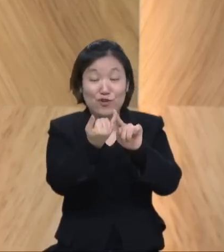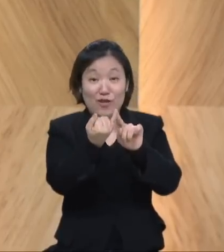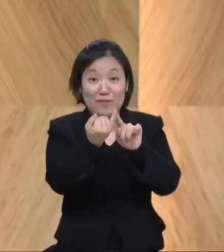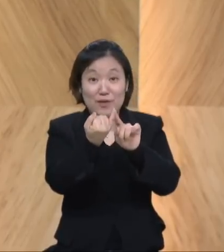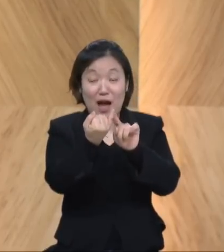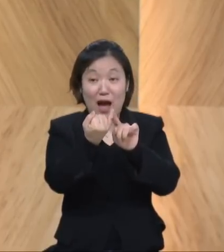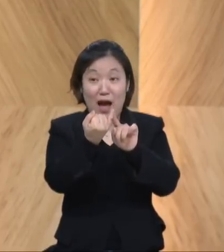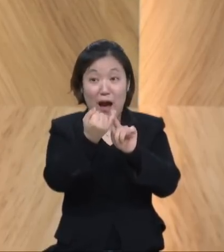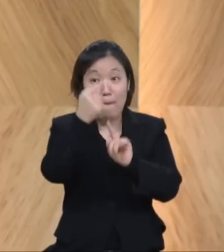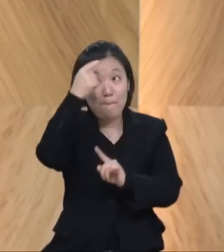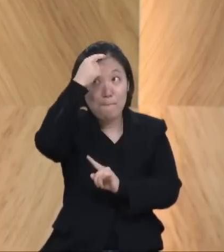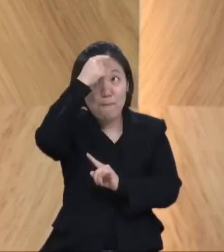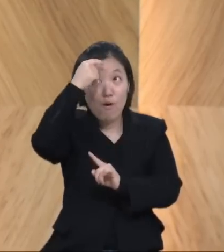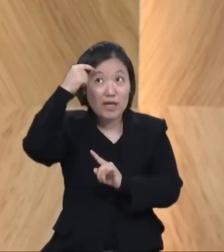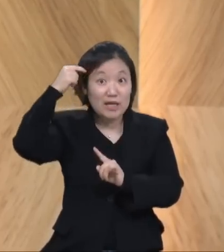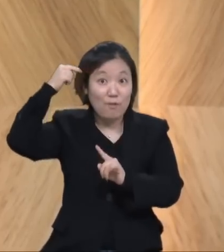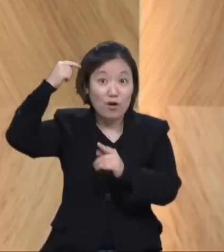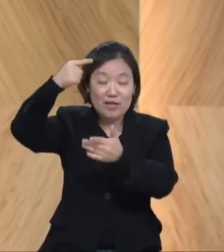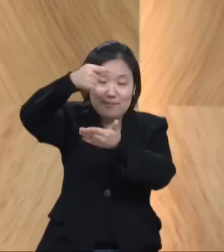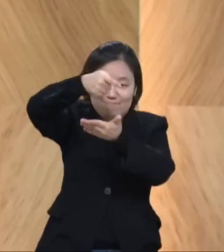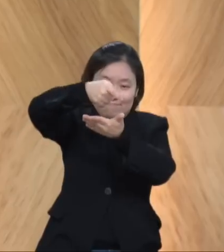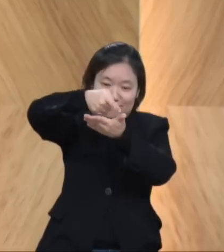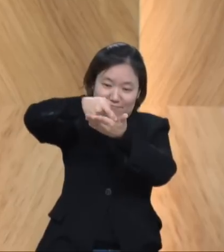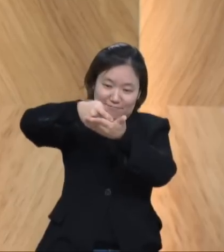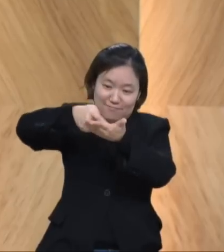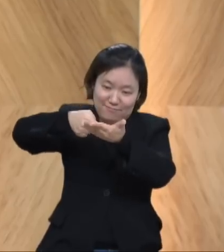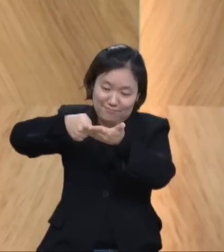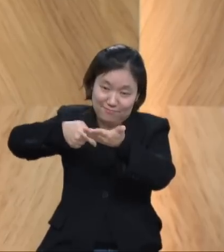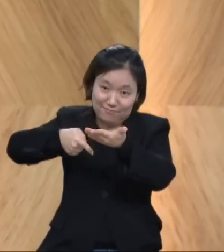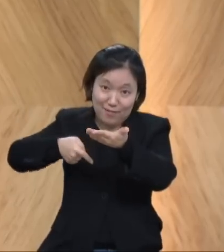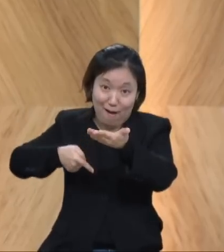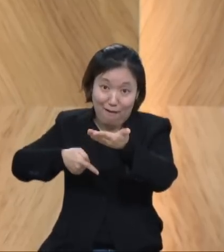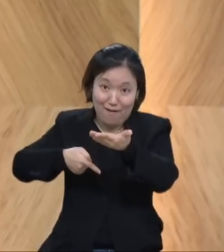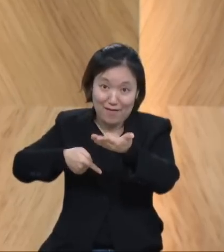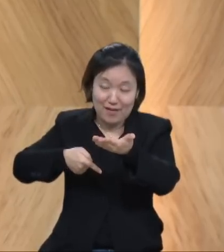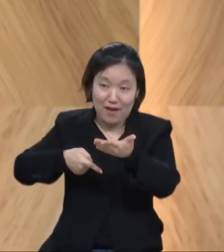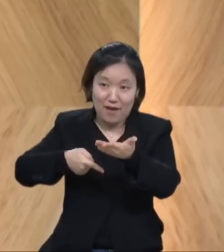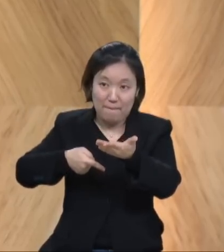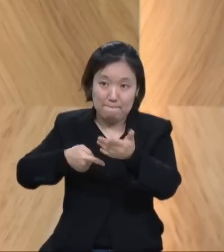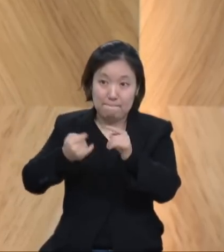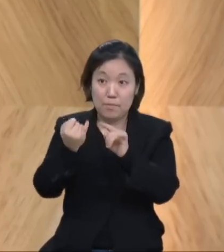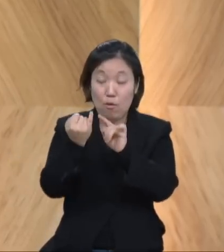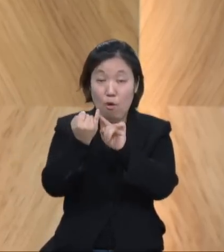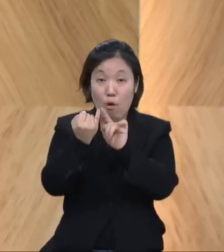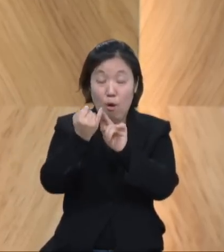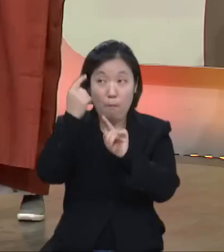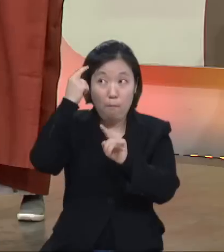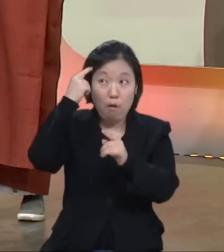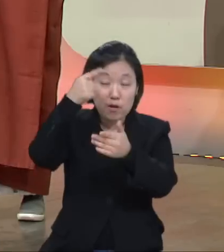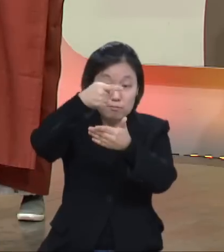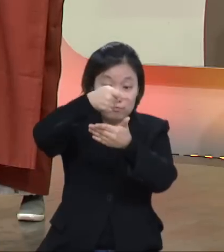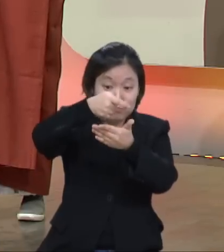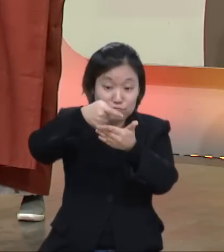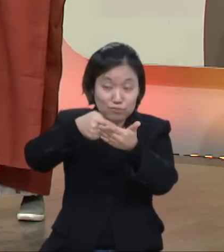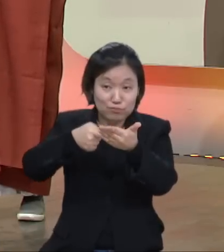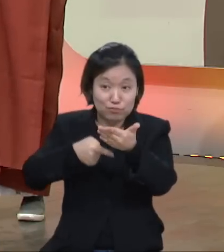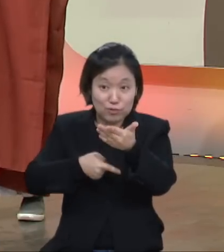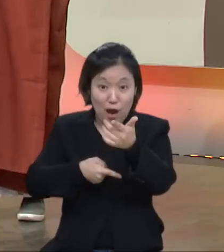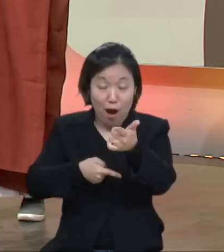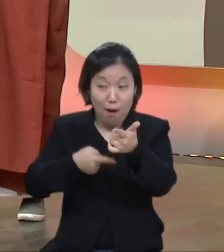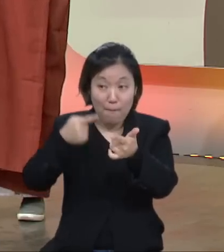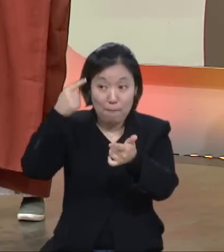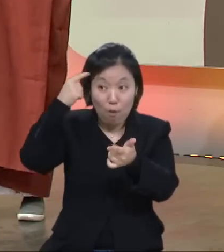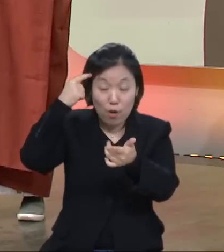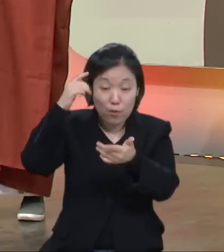이렇게 오려내더래요 머리를 머리를 이렇게 오려내더래요 그 전에 대선의 보살님